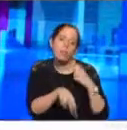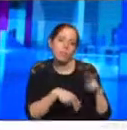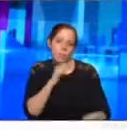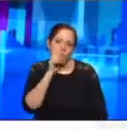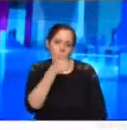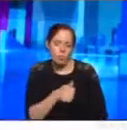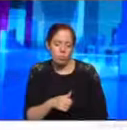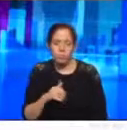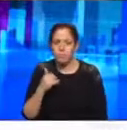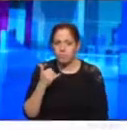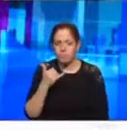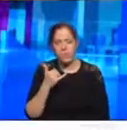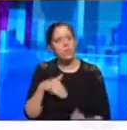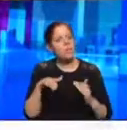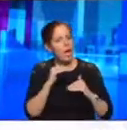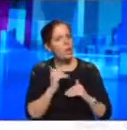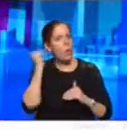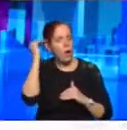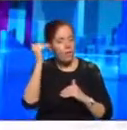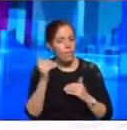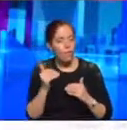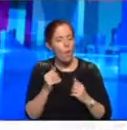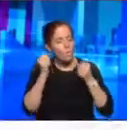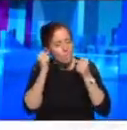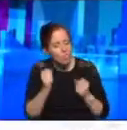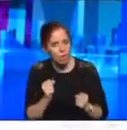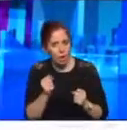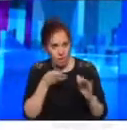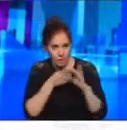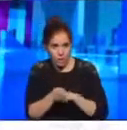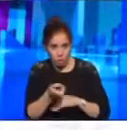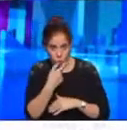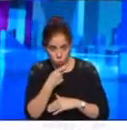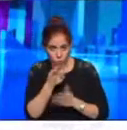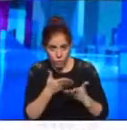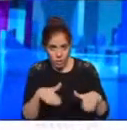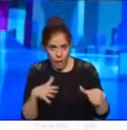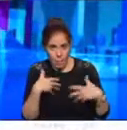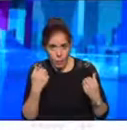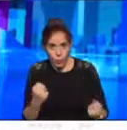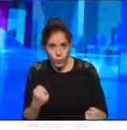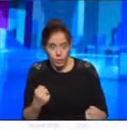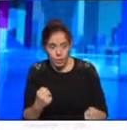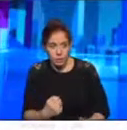כן, והדירוג הגבוה בעצם מבטיח את הכניסה של התרופה הזו לסל הבריאות?